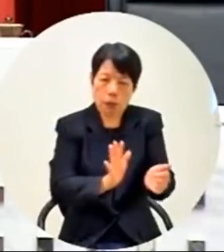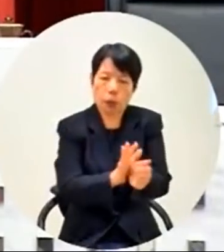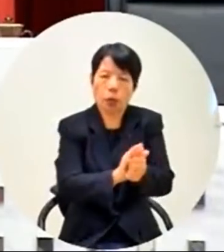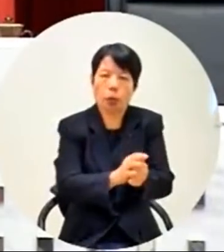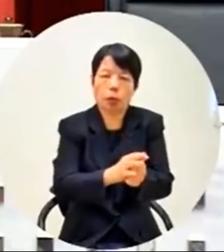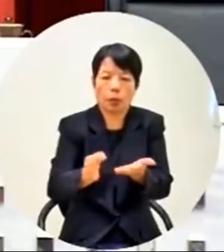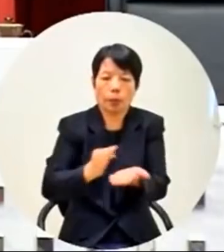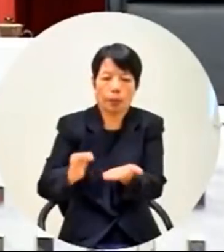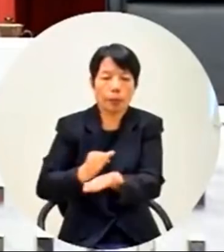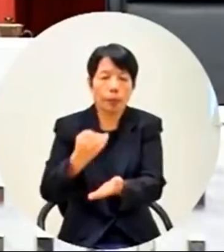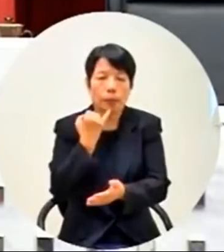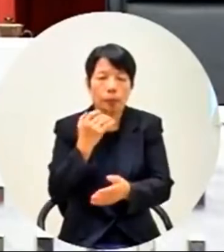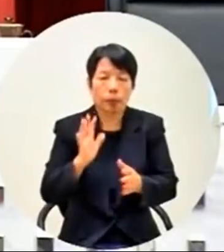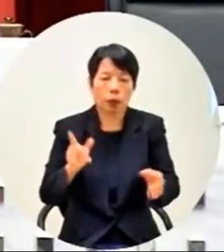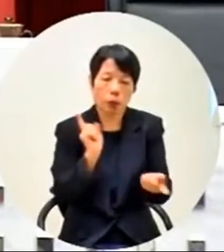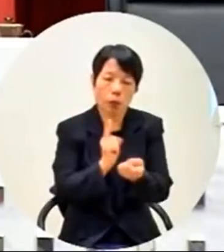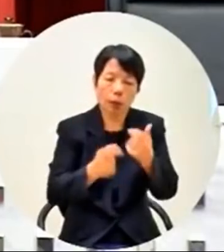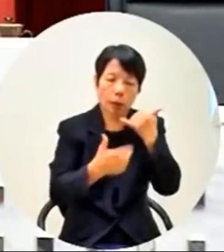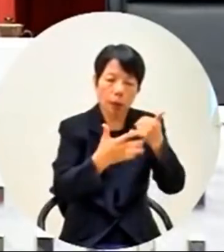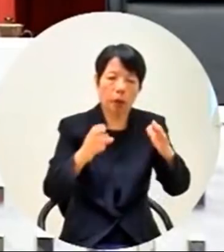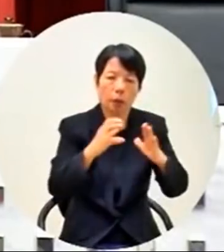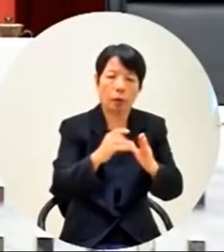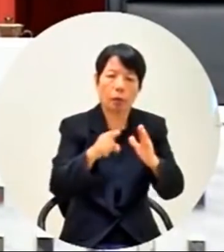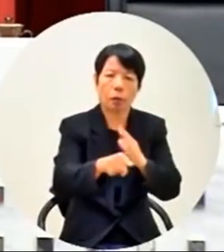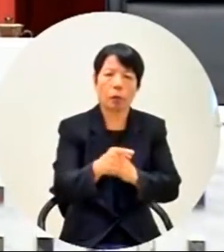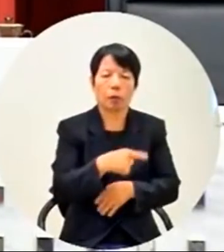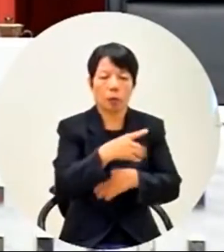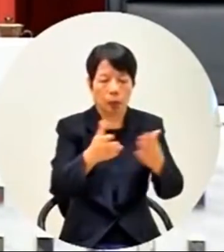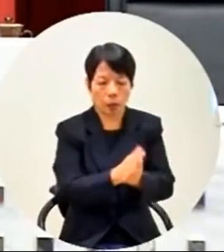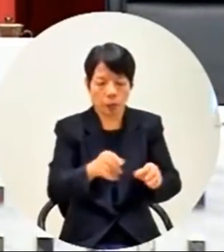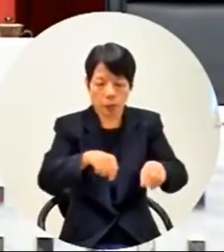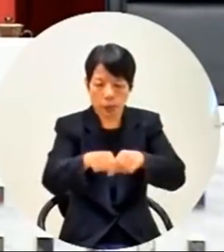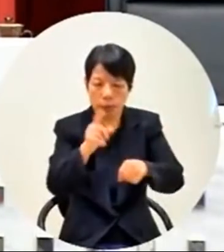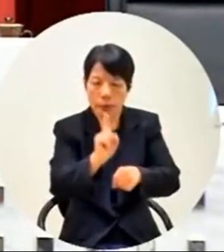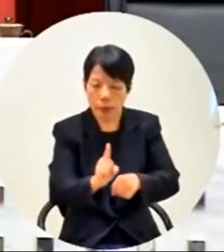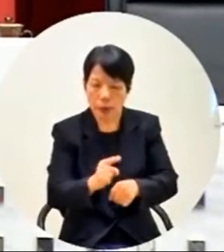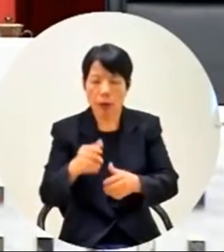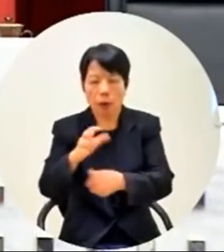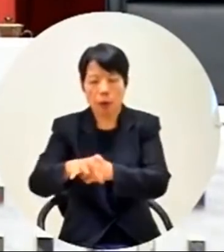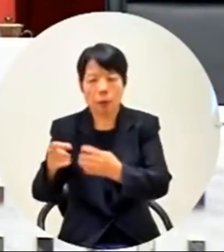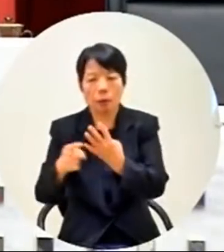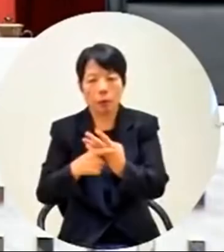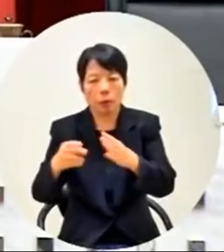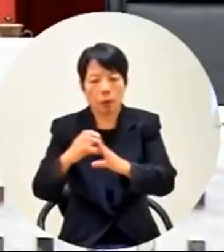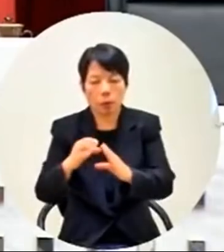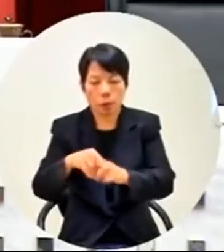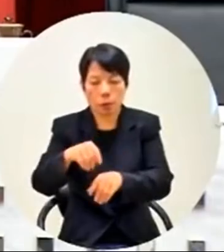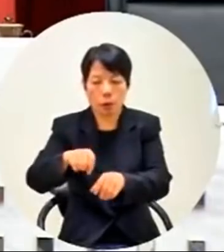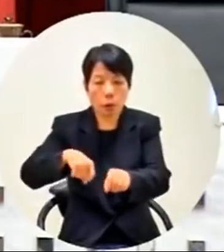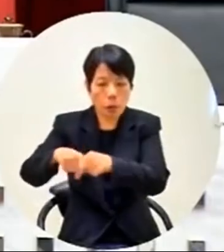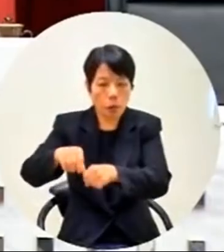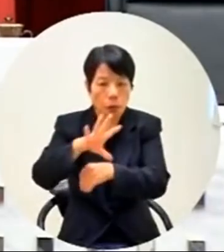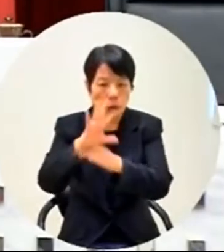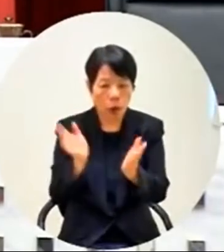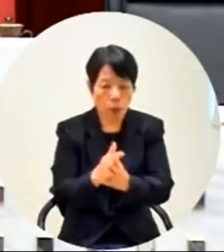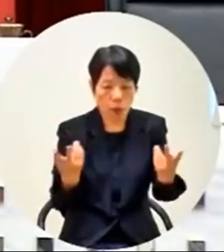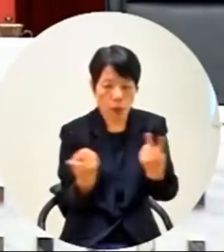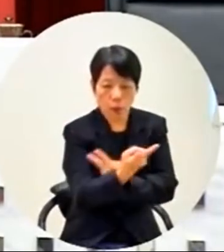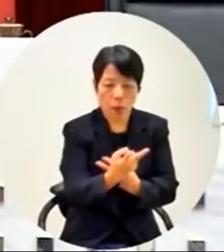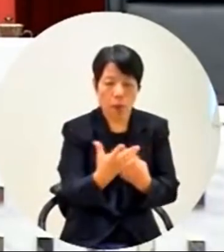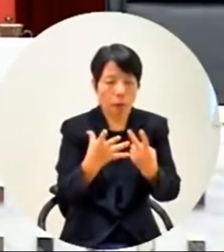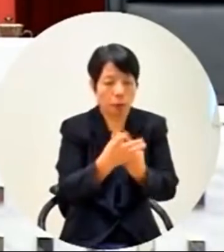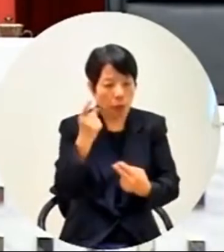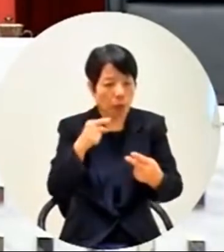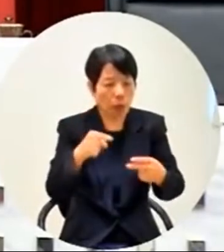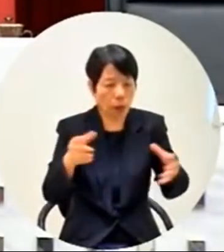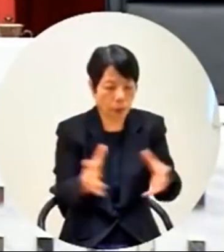不管我们海洋局这边要做什么促销，有没有搭配农业局？这个农业局的促销有没有曾经搭配过我们海洋局？